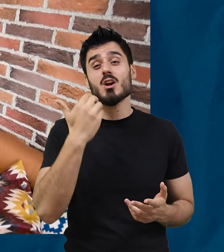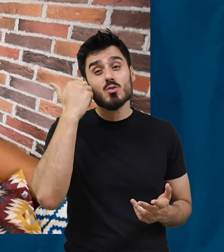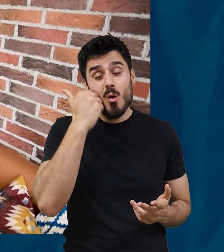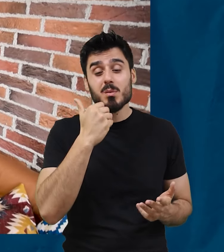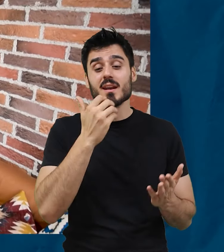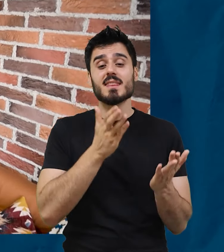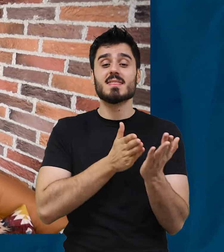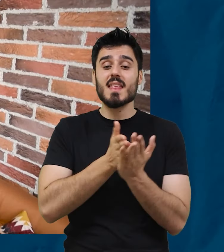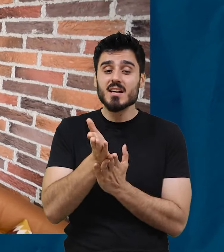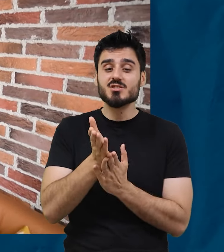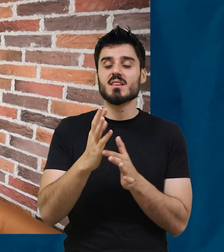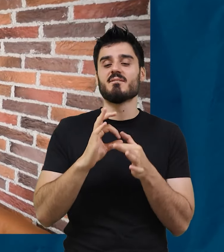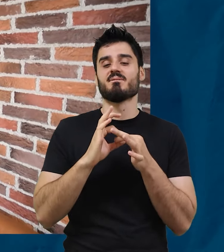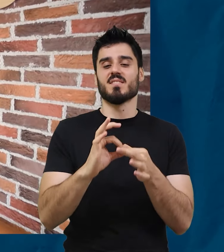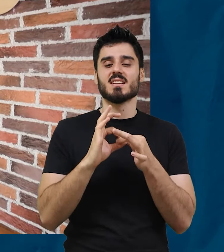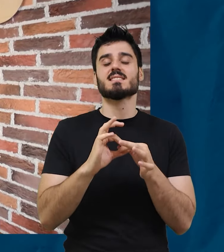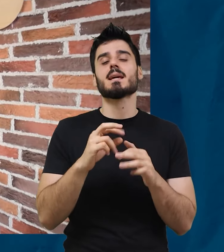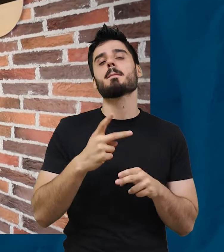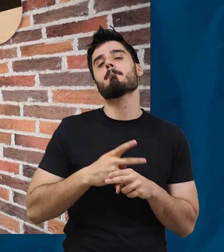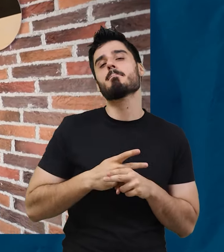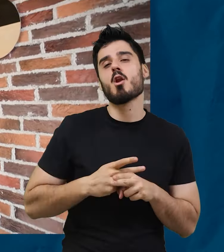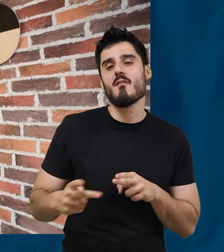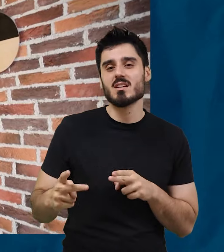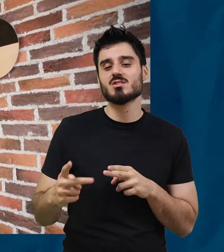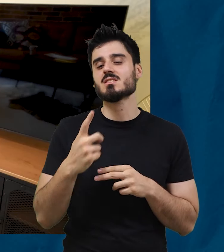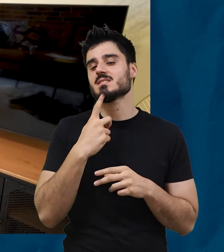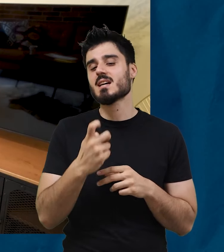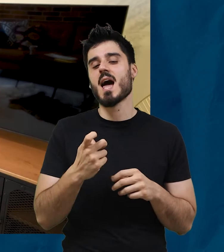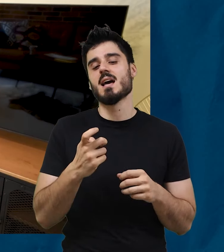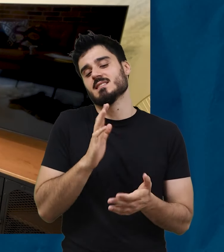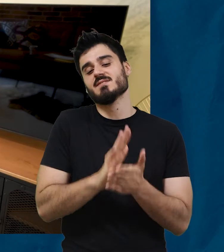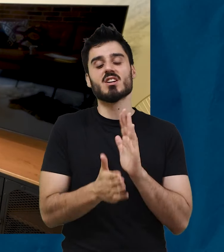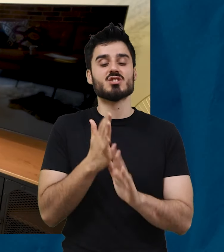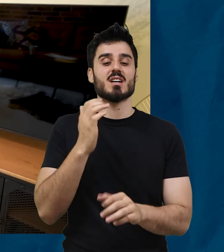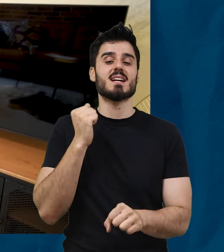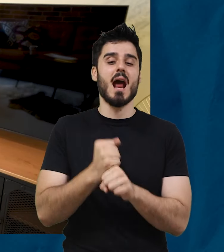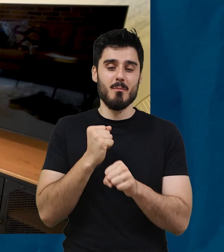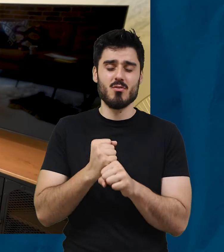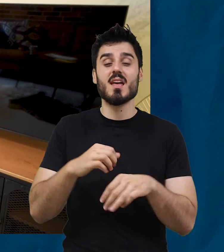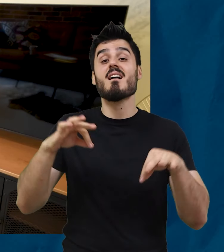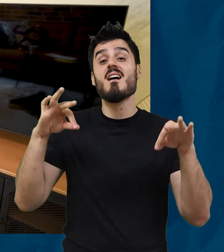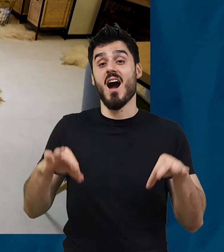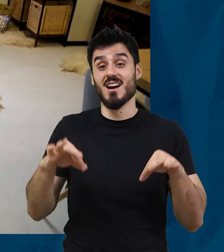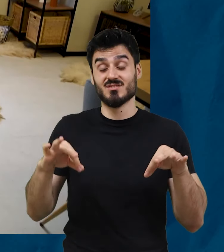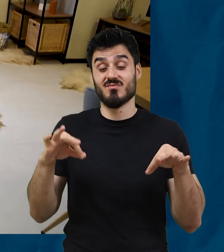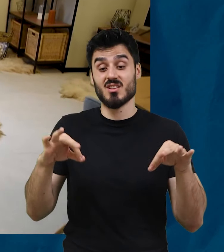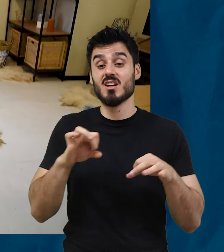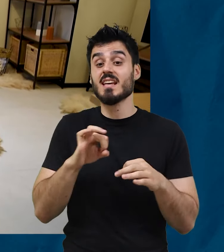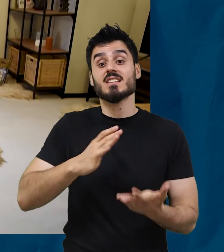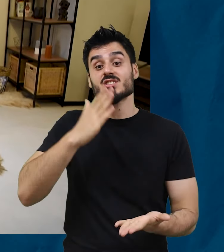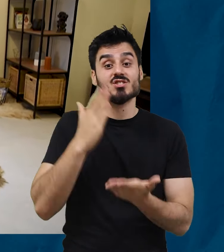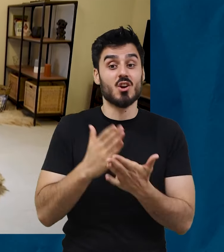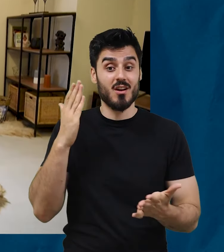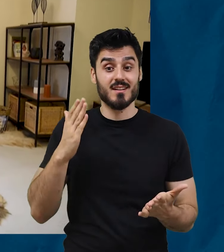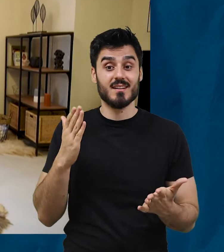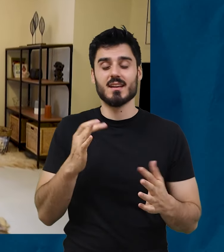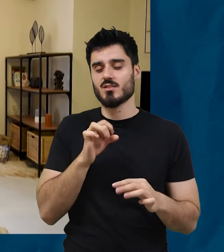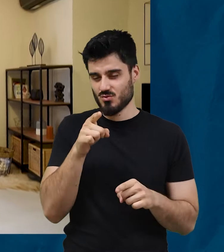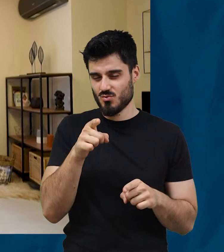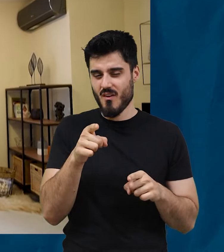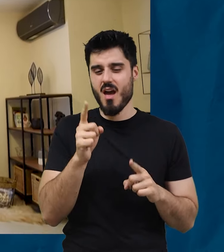най-добрия начин да се свържи с професионалисти, за да си свърши работата качествено и в срок.